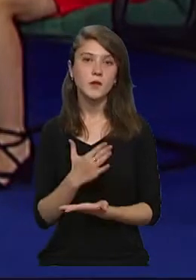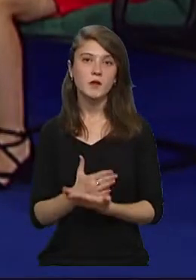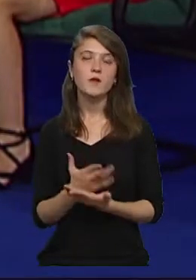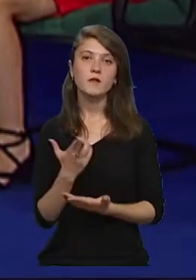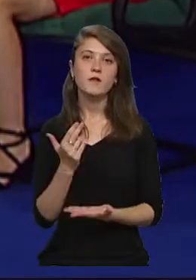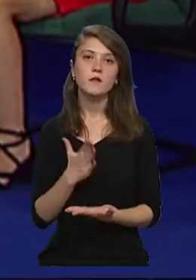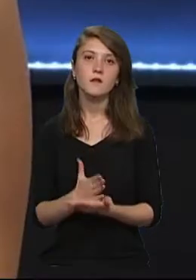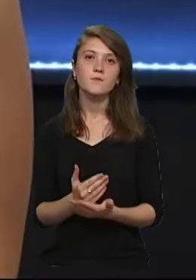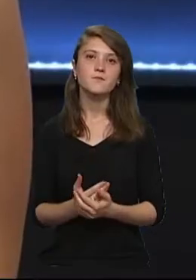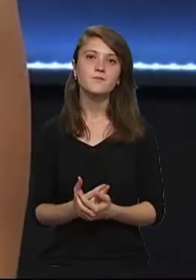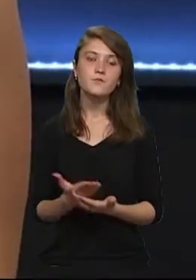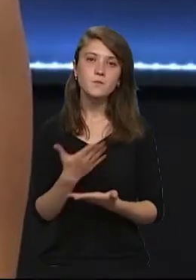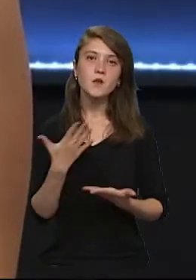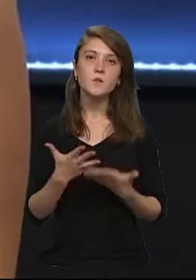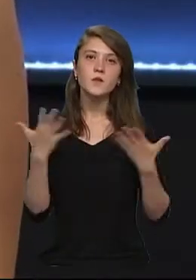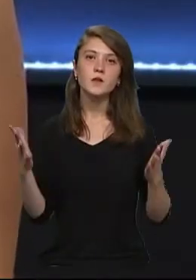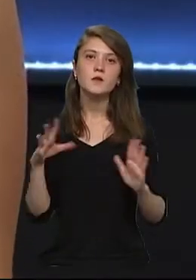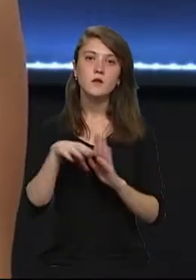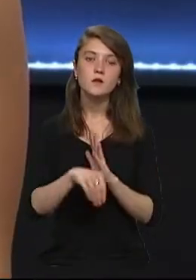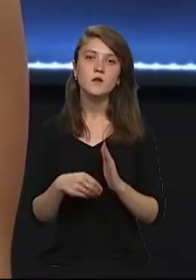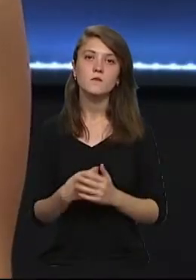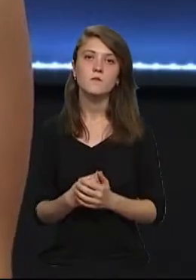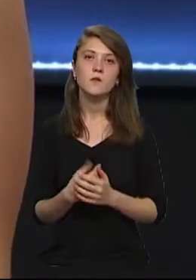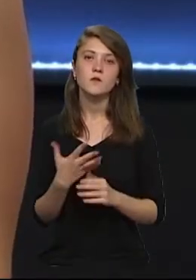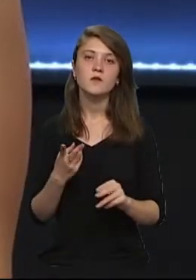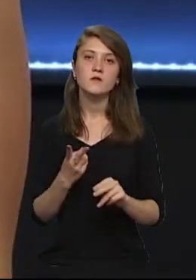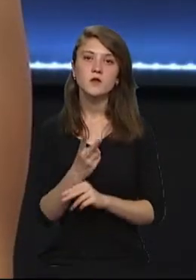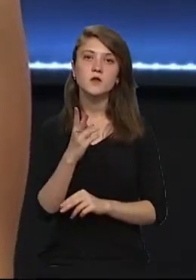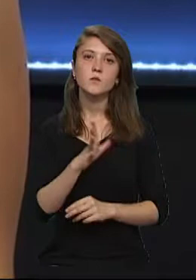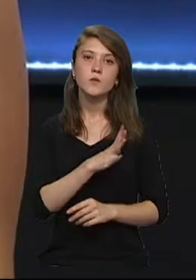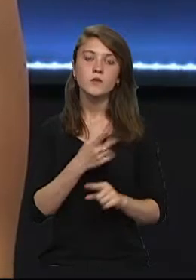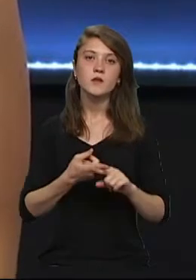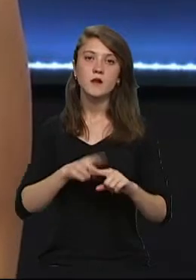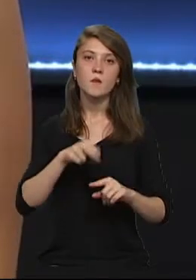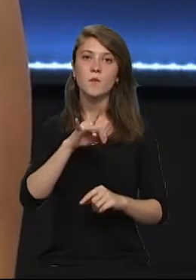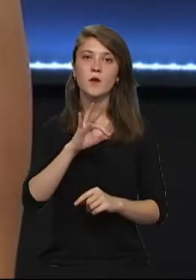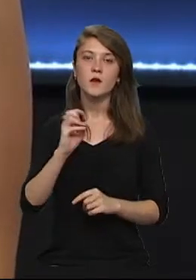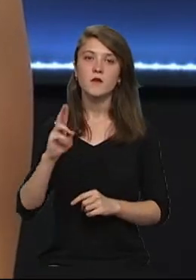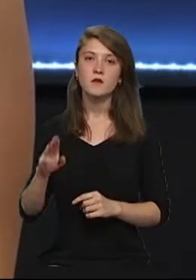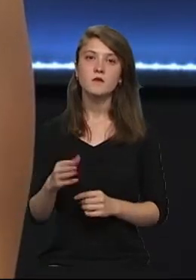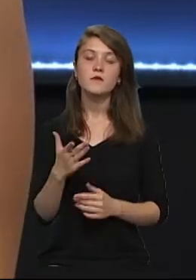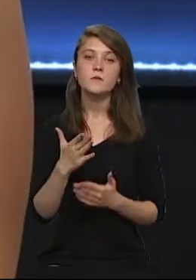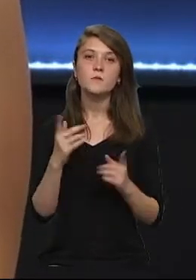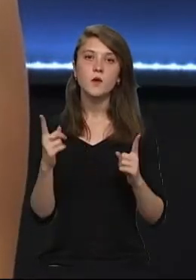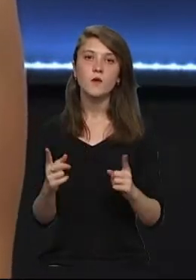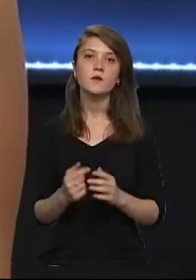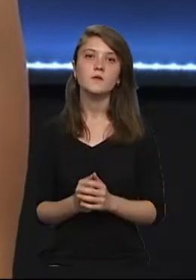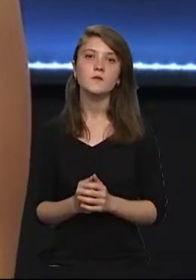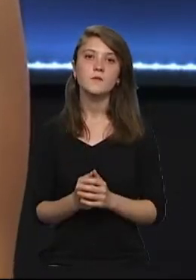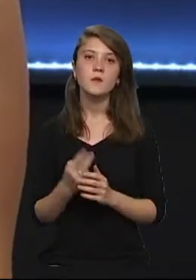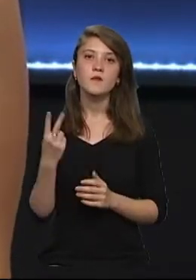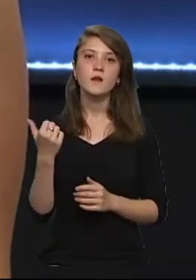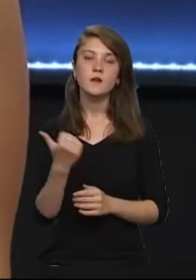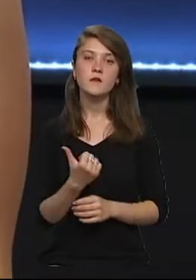Є. Ми більше залучаємо молодь. І вже двічі проходив цей проект. Він проходить 1,5 місяці, двічі на